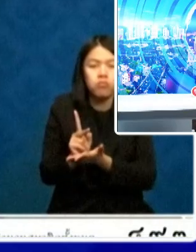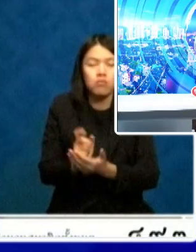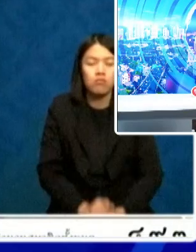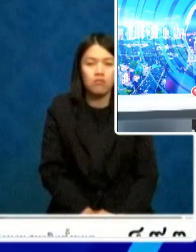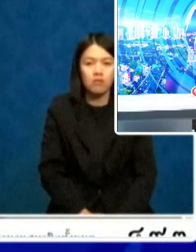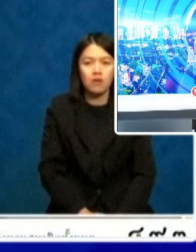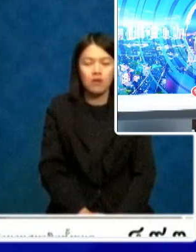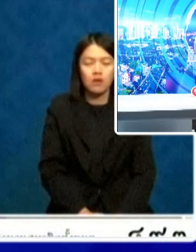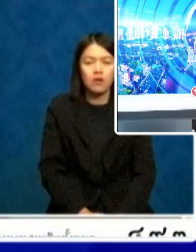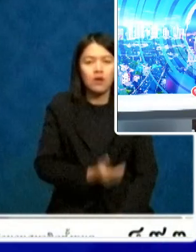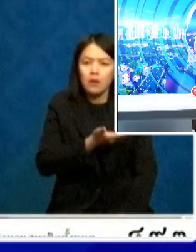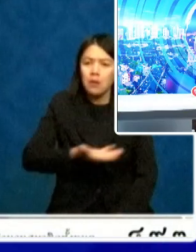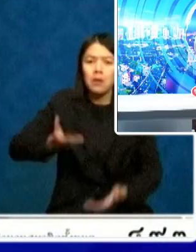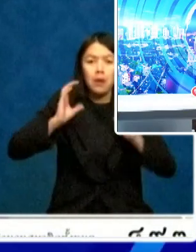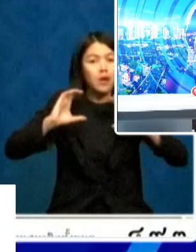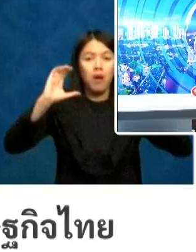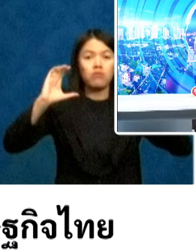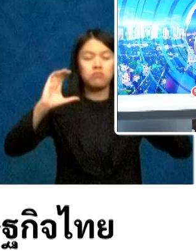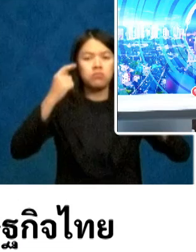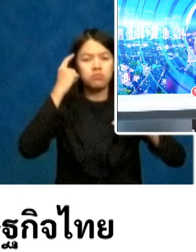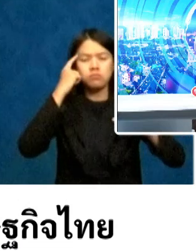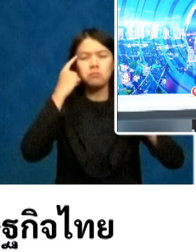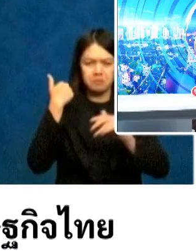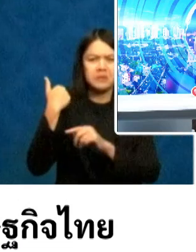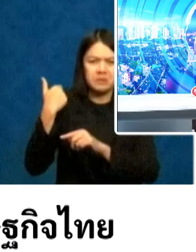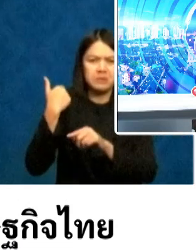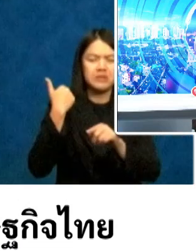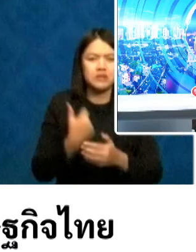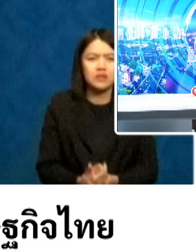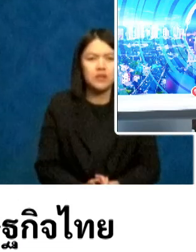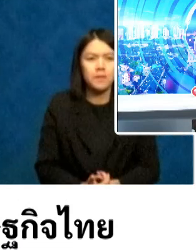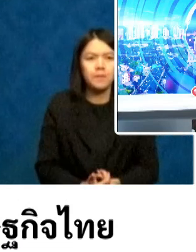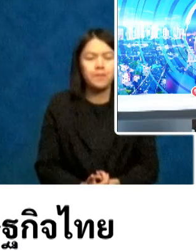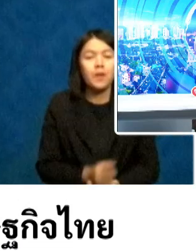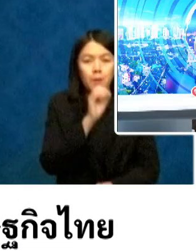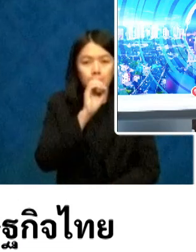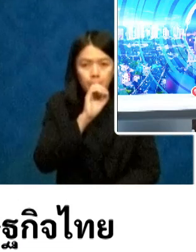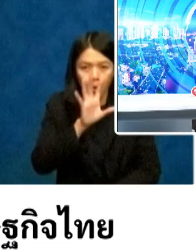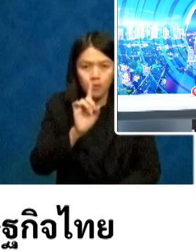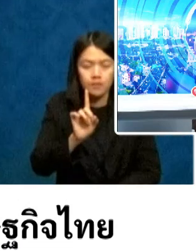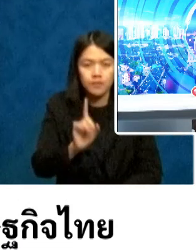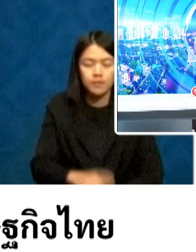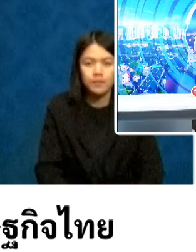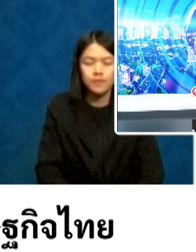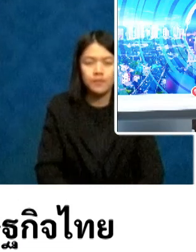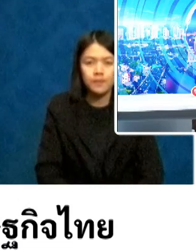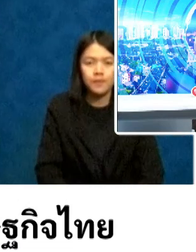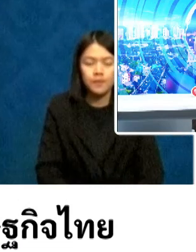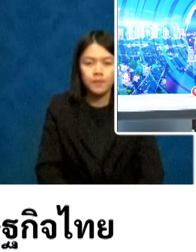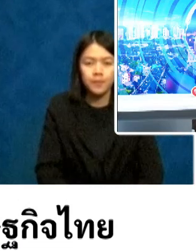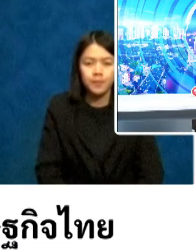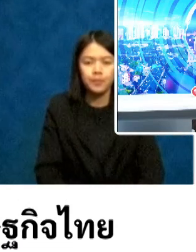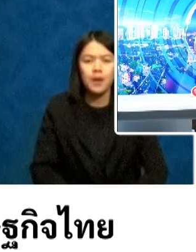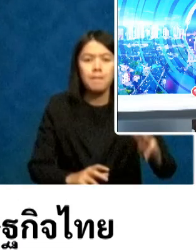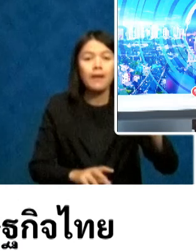200,000 ล้านโดยคนรากหญ้าชาวไร่อ้อยเขาก็รู้จักเรื่องเศรษฐกิจ พอเกิดภัยพิบัติเนี่ยก็ต้องมีงบกลางสำรองจ่าย